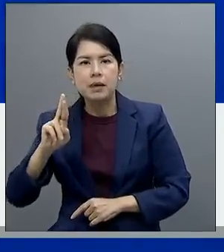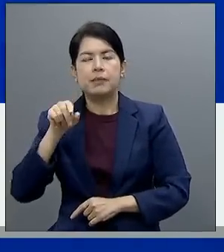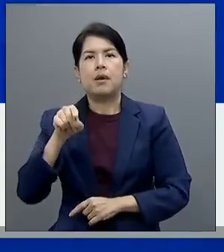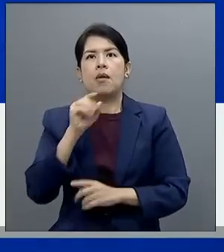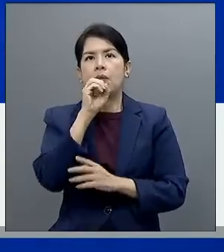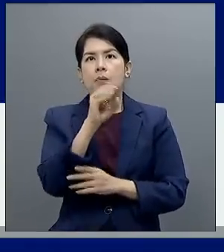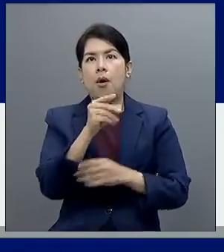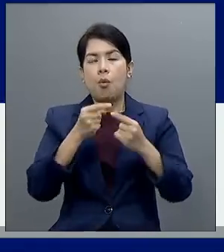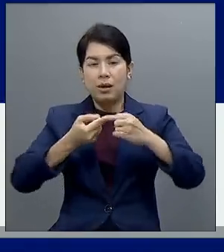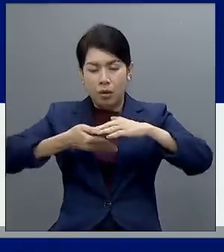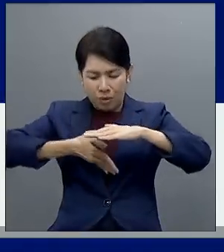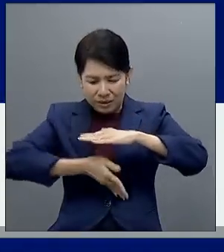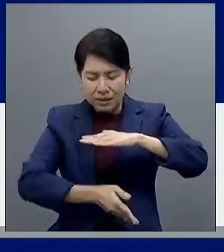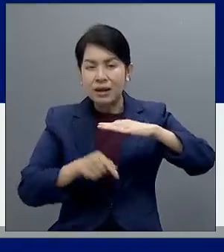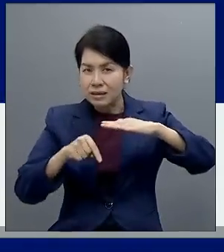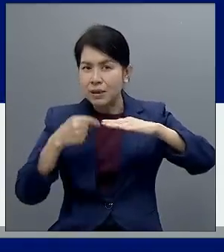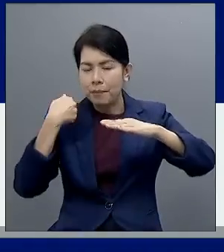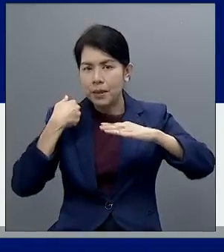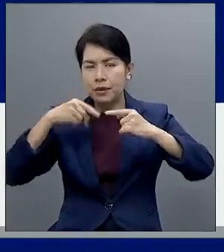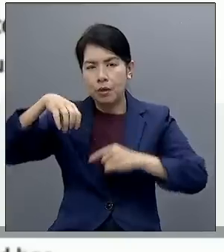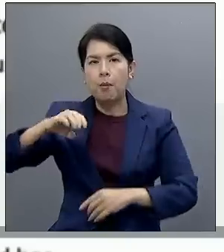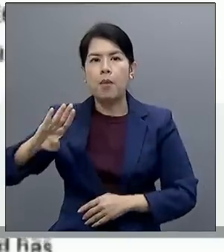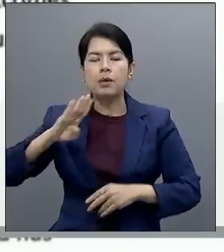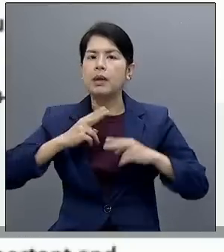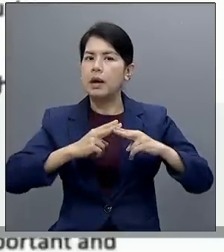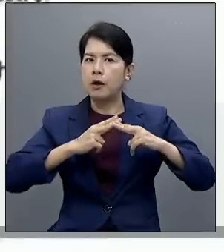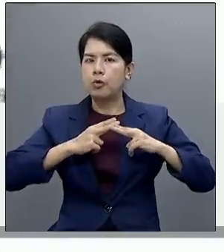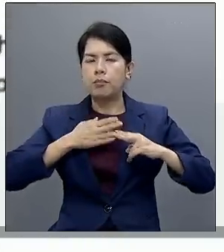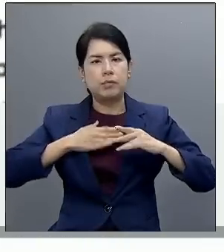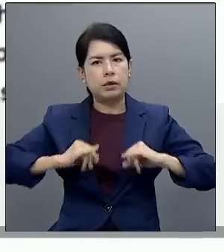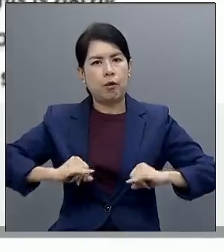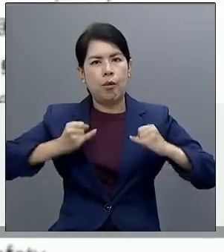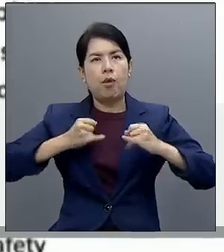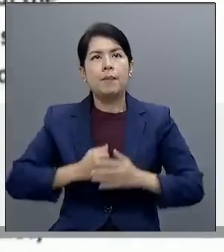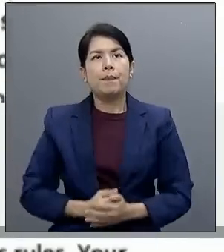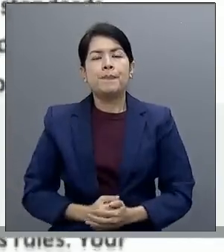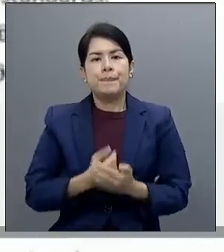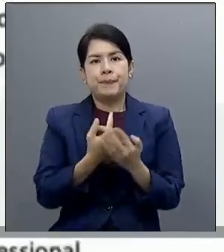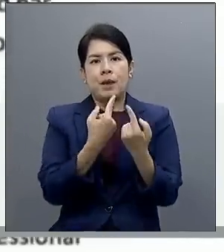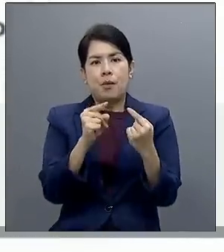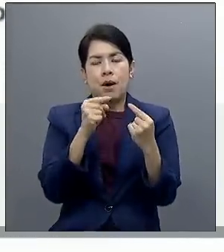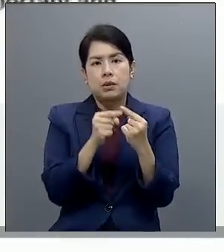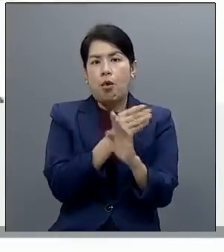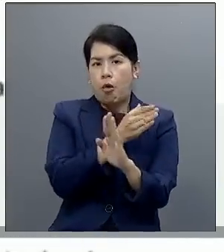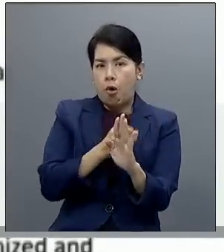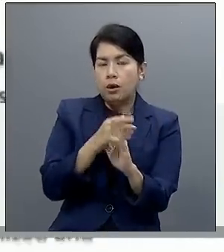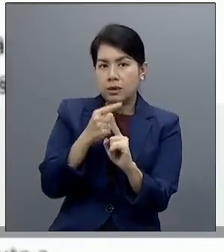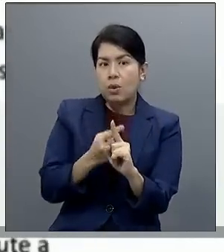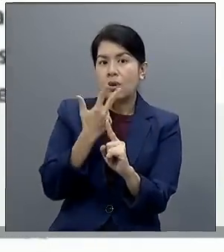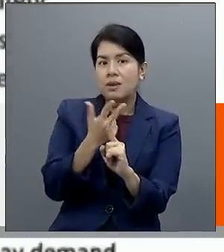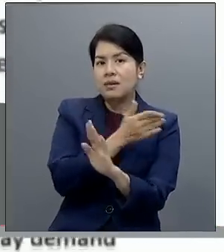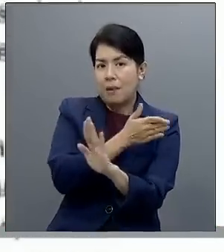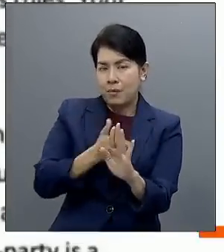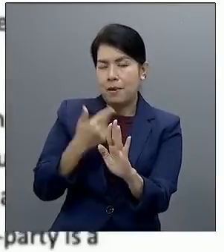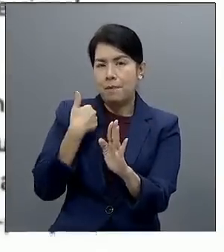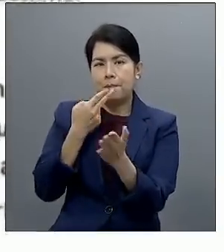เพียงลำเดียวของโลกที่มีบริษัทเอกชนเป็นเจ้าของแต่ก่อนหน้านั้นเพียง 3เดือนคุณผู้ชมมีจดหมายฉบับนี้